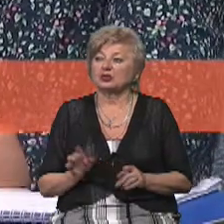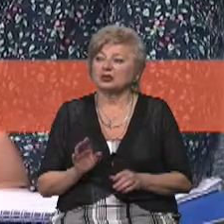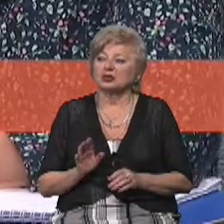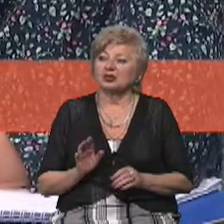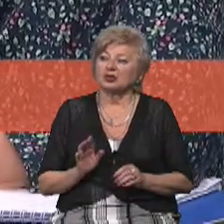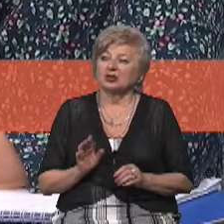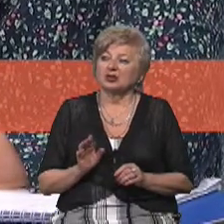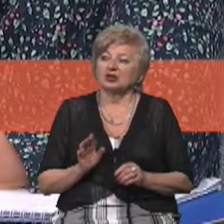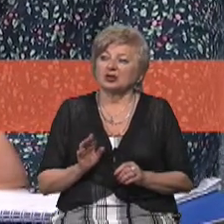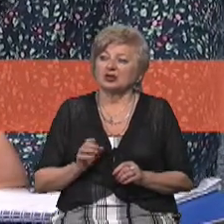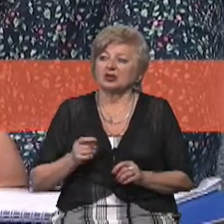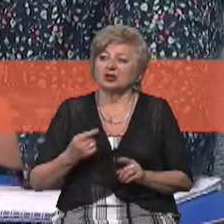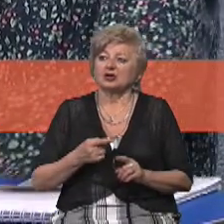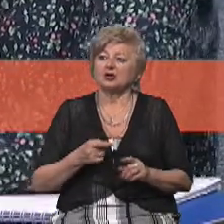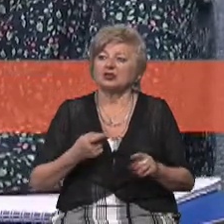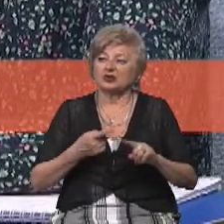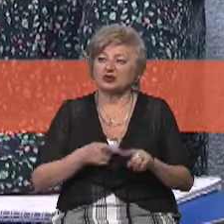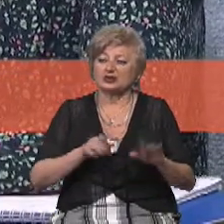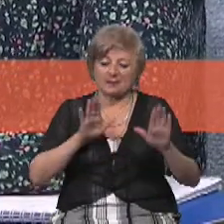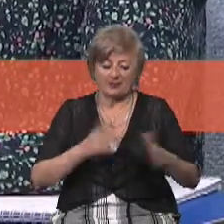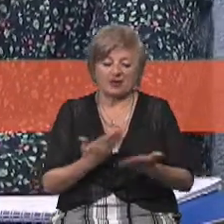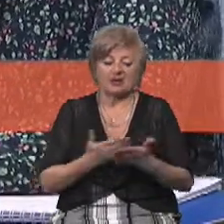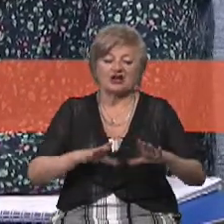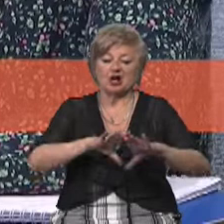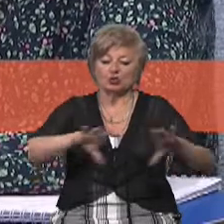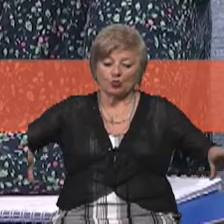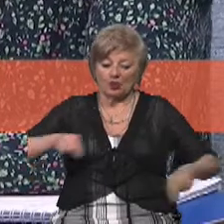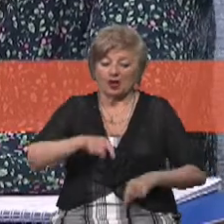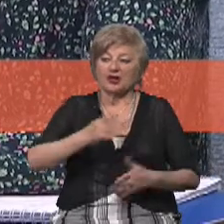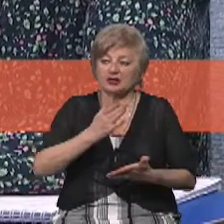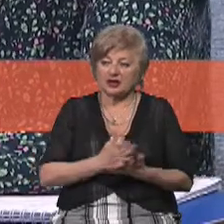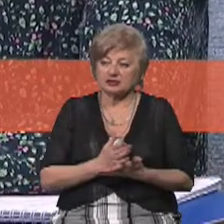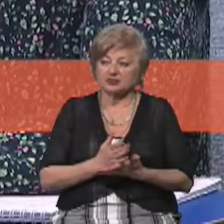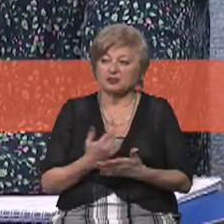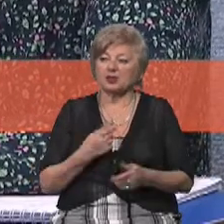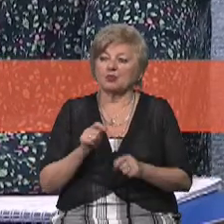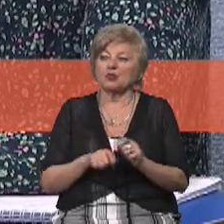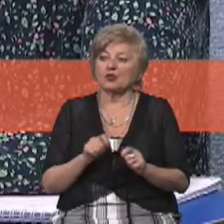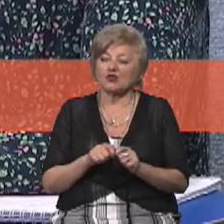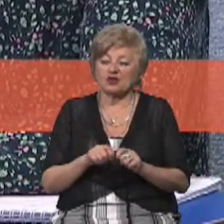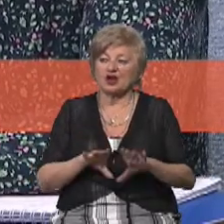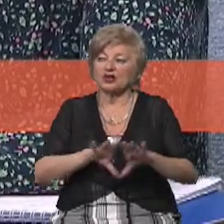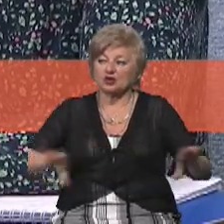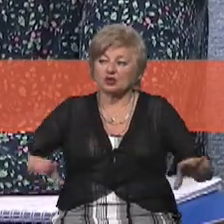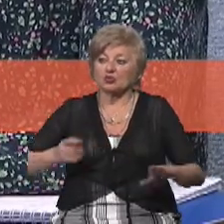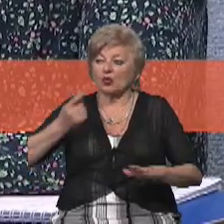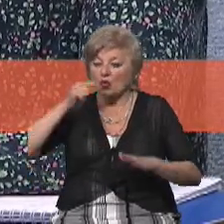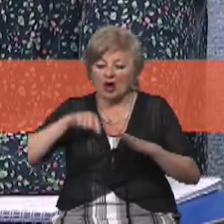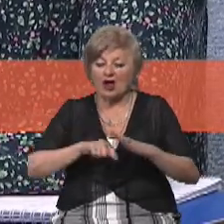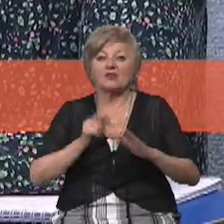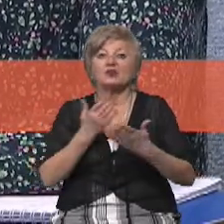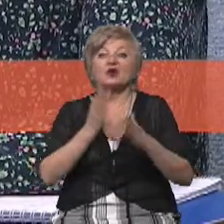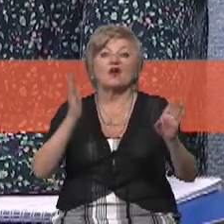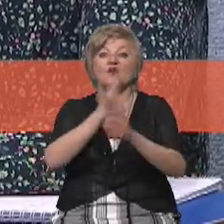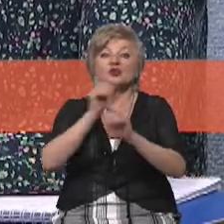Ні. Ага. Від стаціонарних джерел. От є труба, ми міряємо трубу. Ми не можемо поміряти воздух, ми